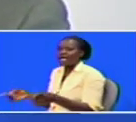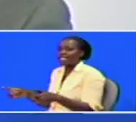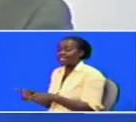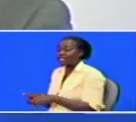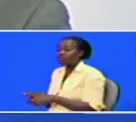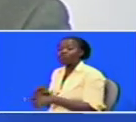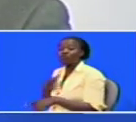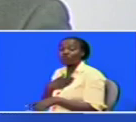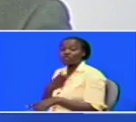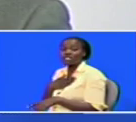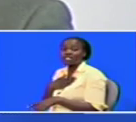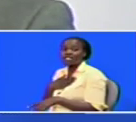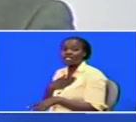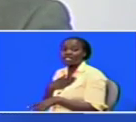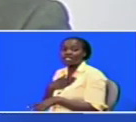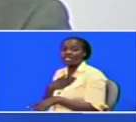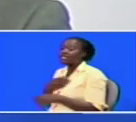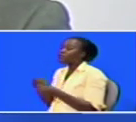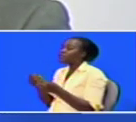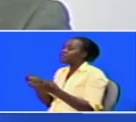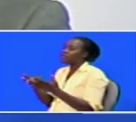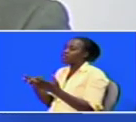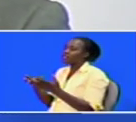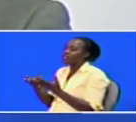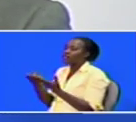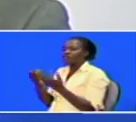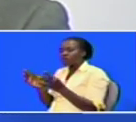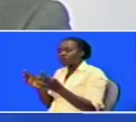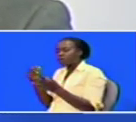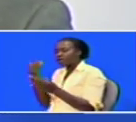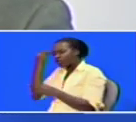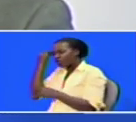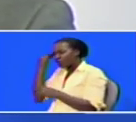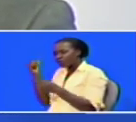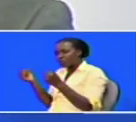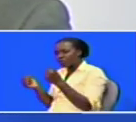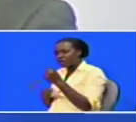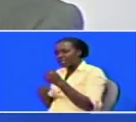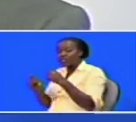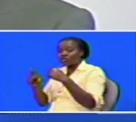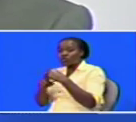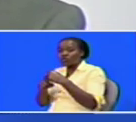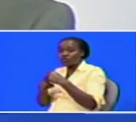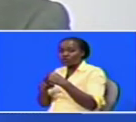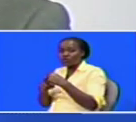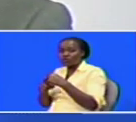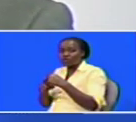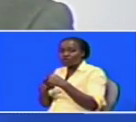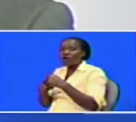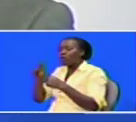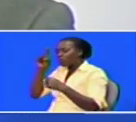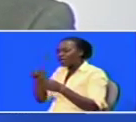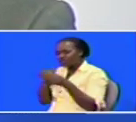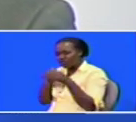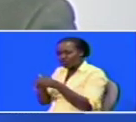tulipewa uongozi na mahakama mwezi wa 6 Oktoba ambao pia tunafaa pia tumfuate.